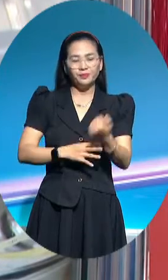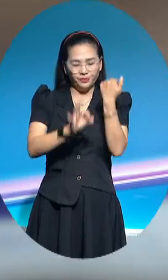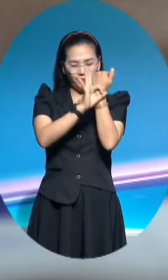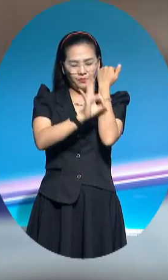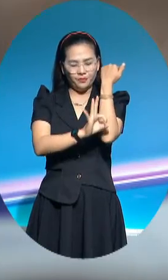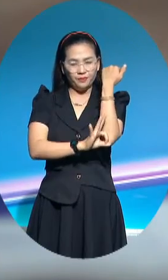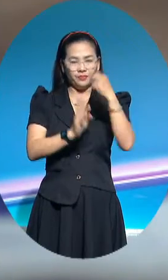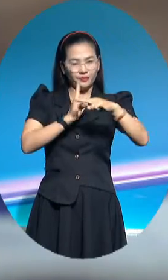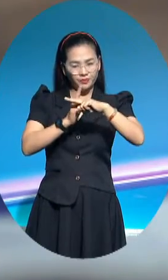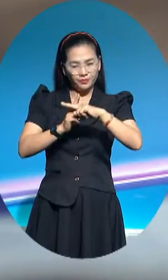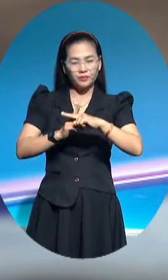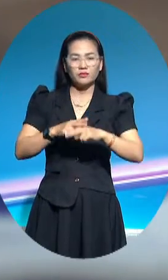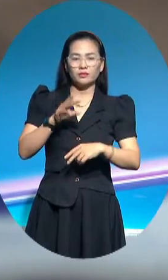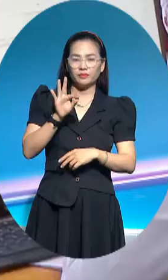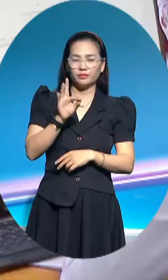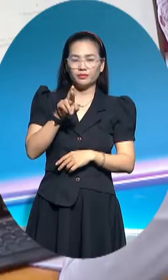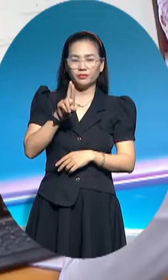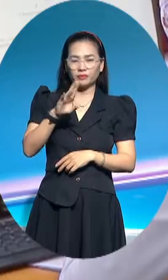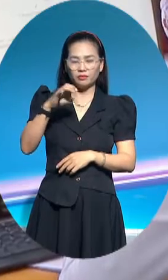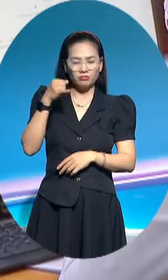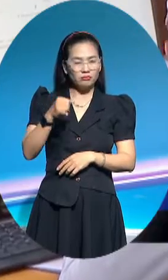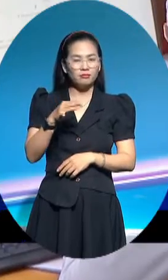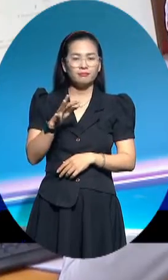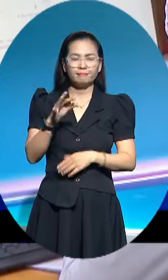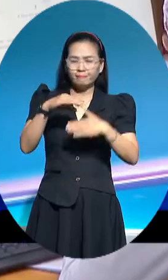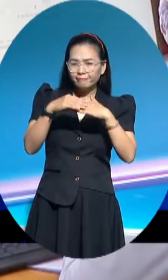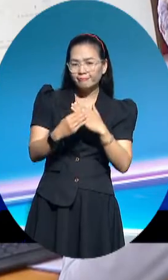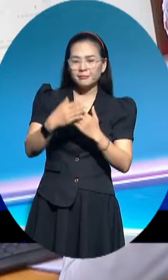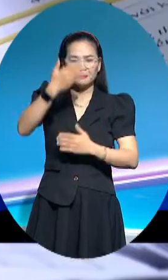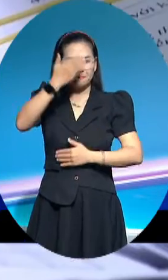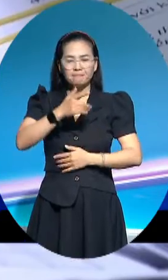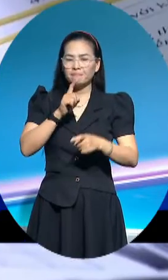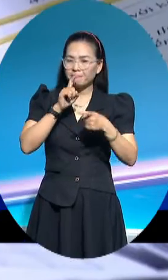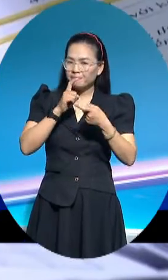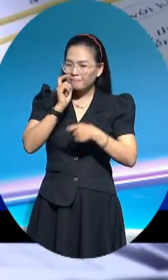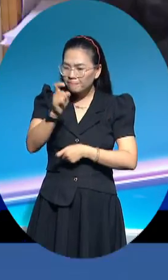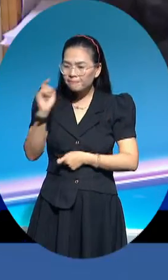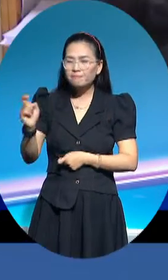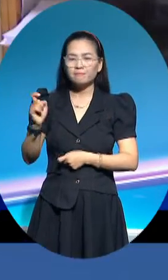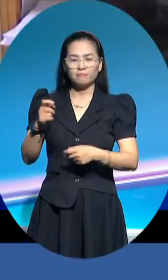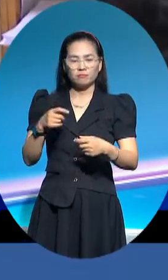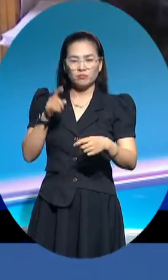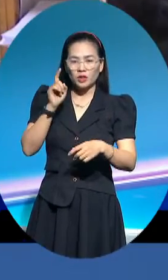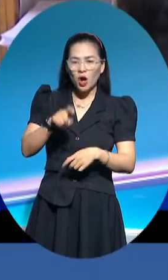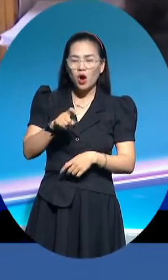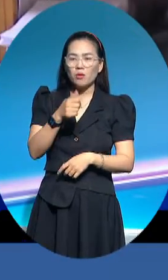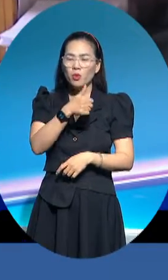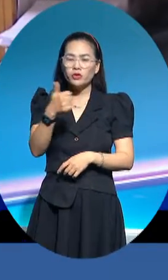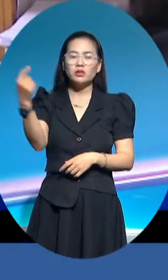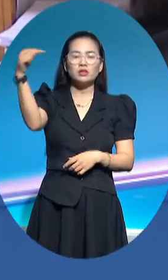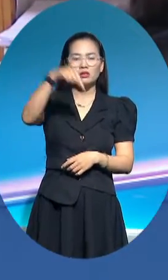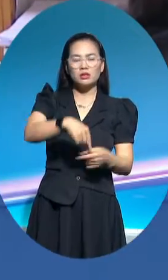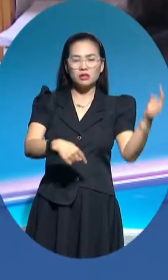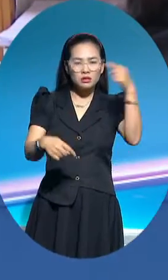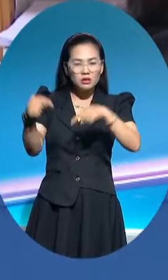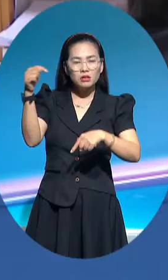nghiêm chế độ trực Tết thông báo số điện thoại trực đường dây nóng tiếp nhận thông tin phản ánh tới người dân cơ sở khám chữa bệnh bảo hiểm y tế kịp